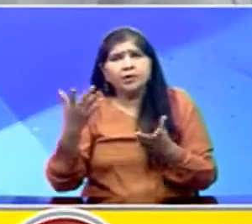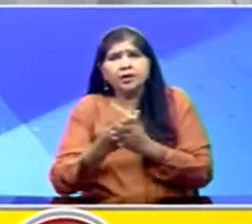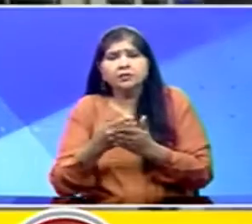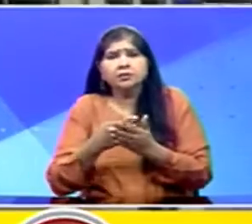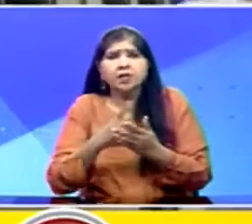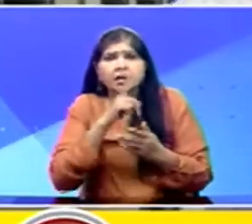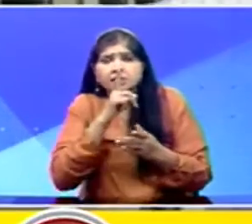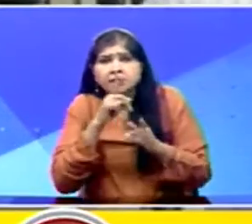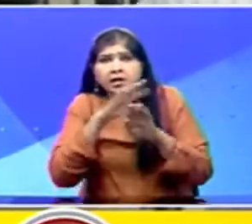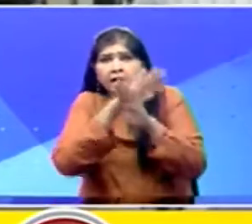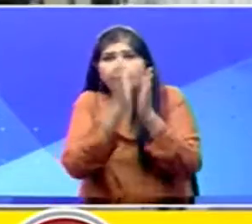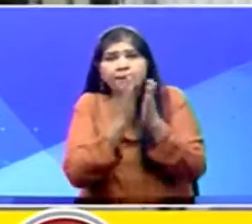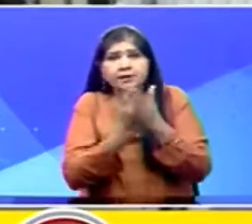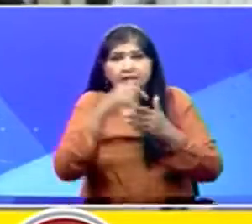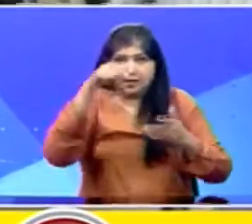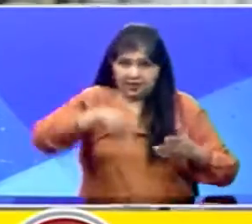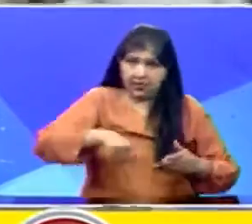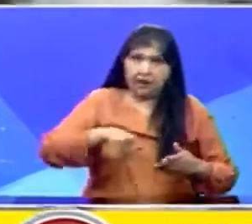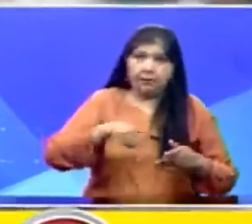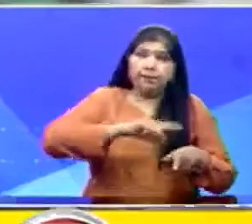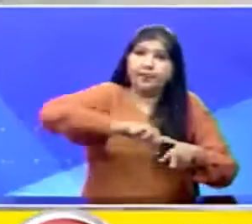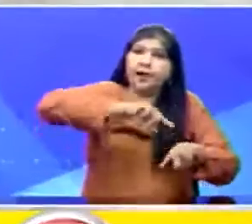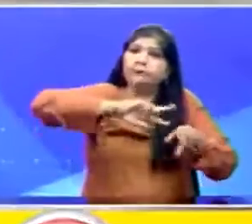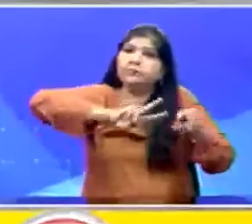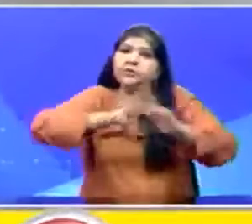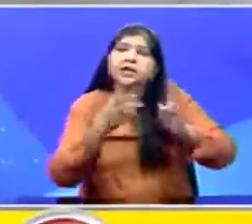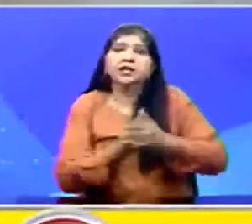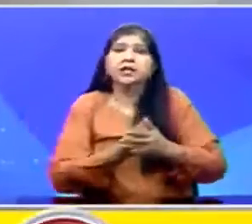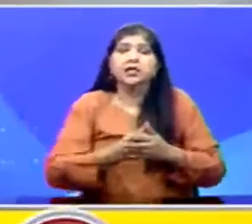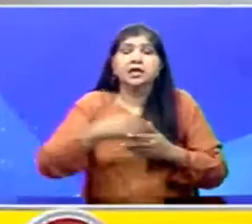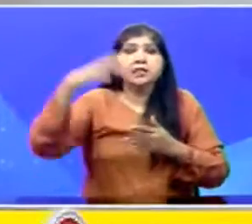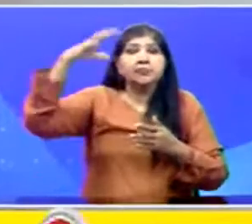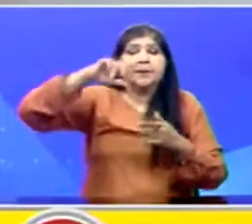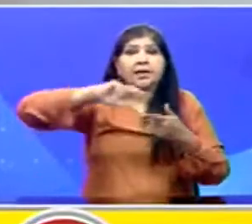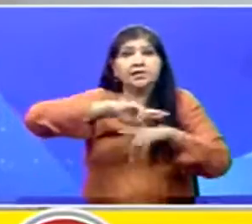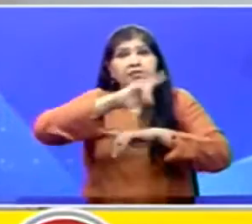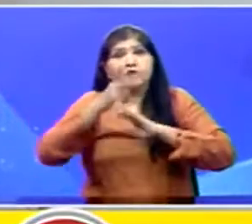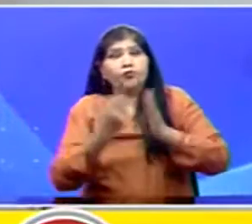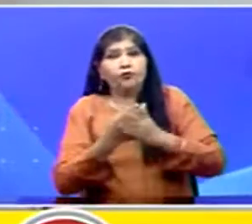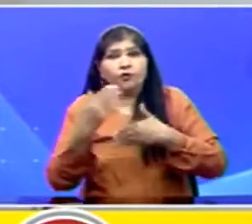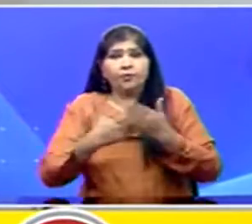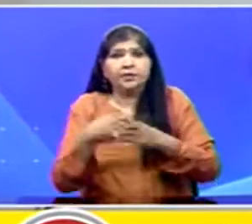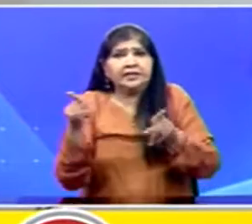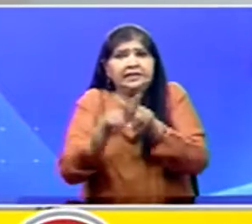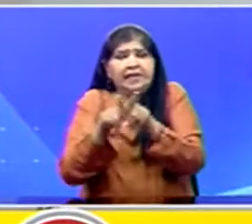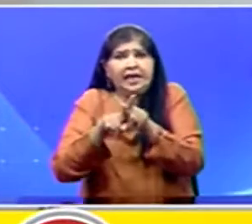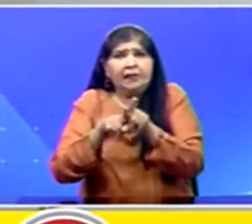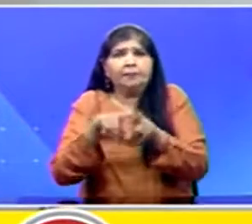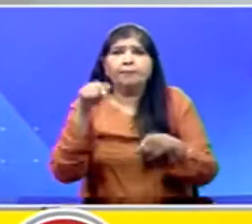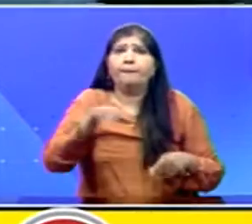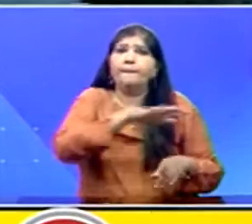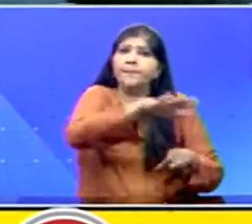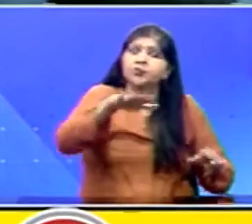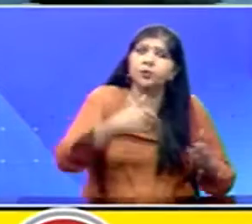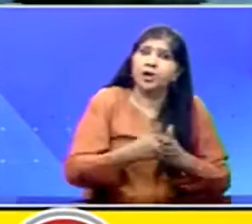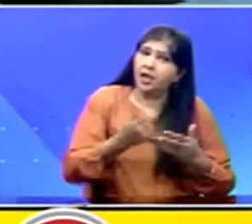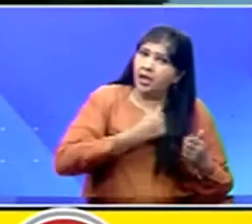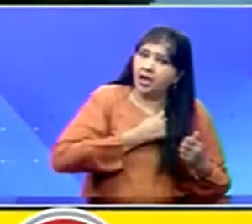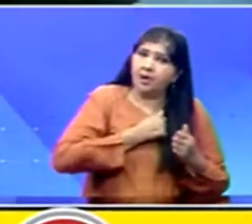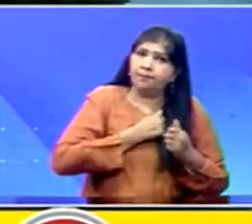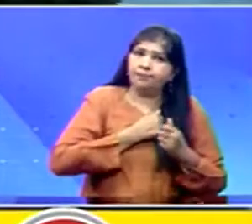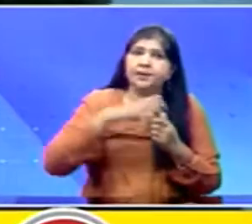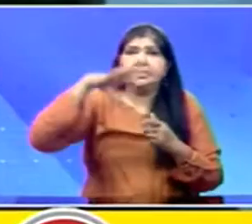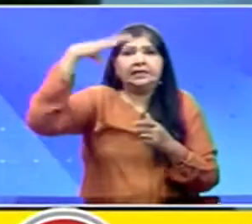थी लेकिन देश ने स्पेस रिफॉर्म्स किये और वही युवा अब अपनी